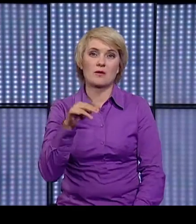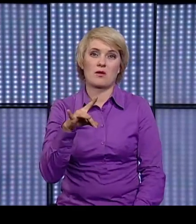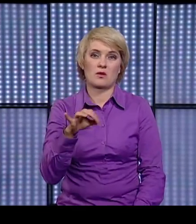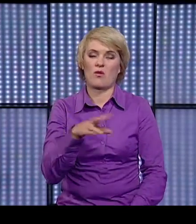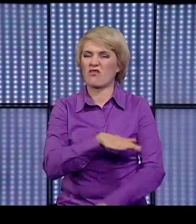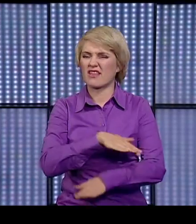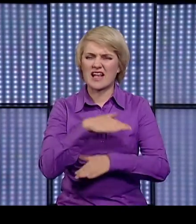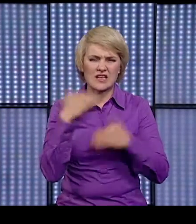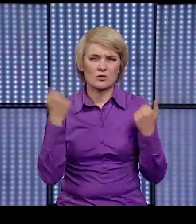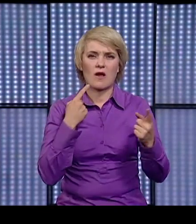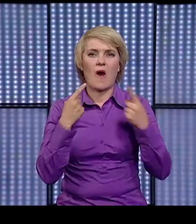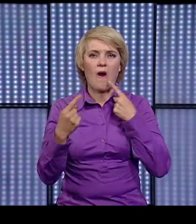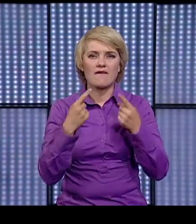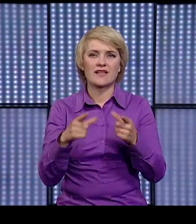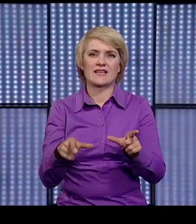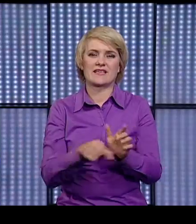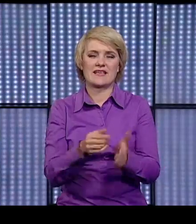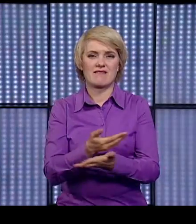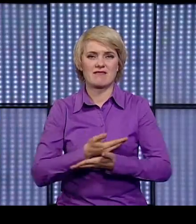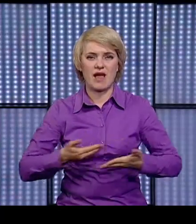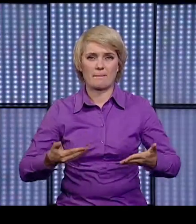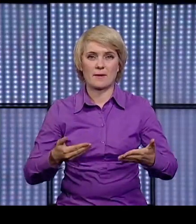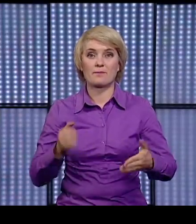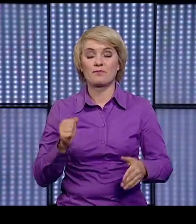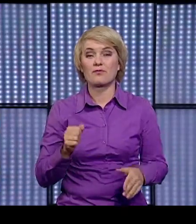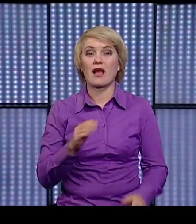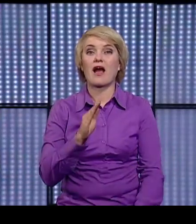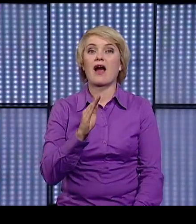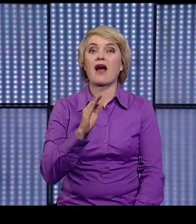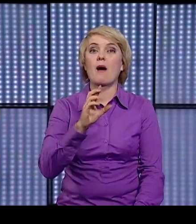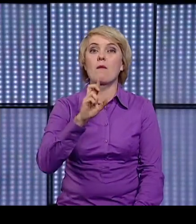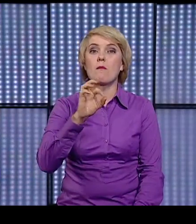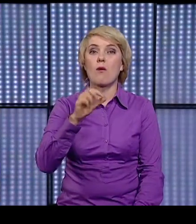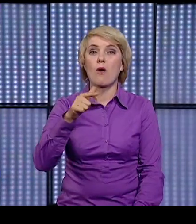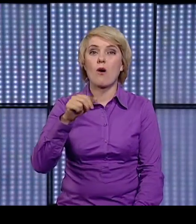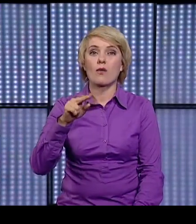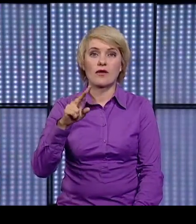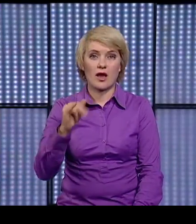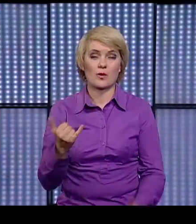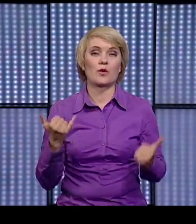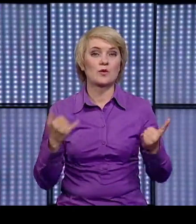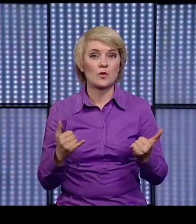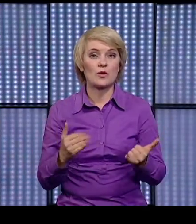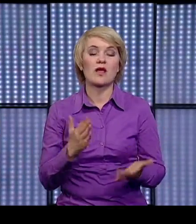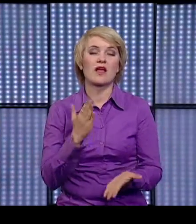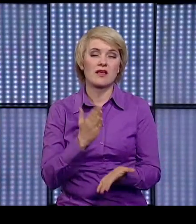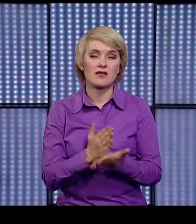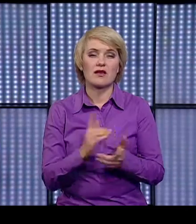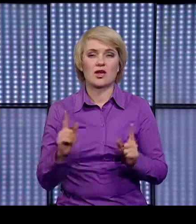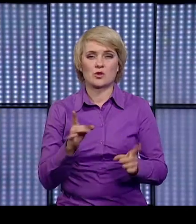не забажавши поговорити з нами в зоні для інтерв'ю. А от земляку виноградця Євгену Богодайку сьогодні було що